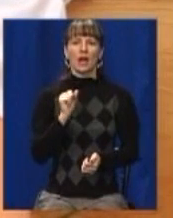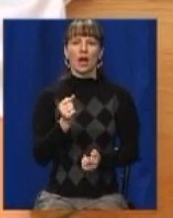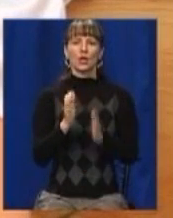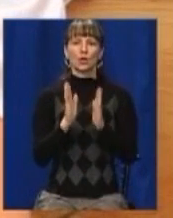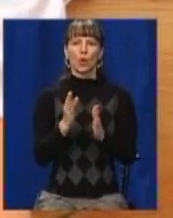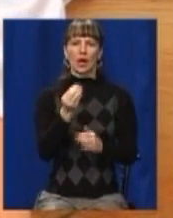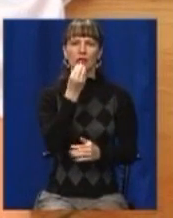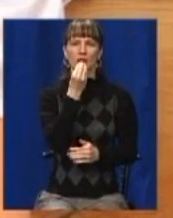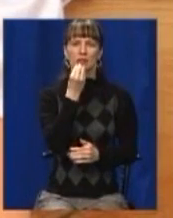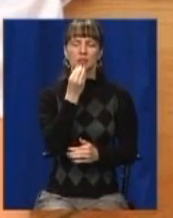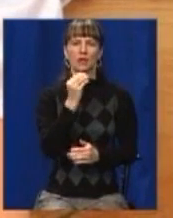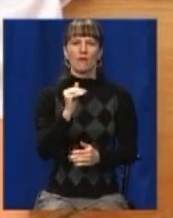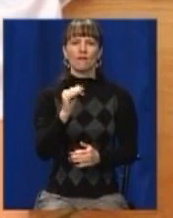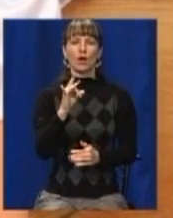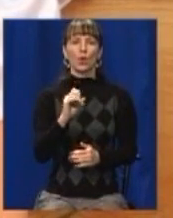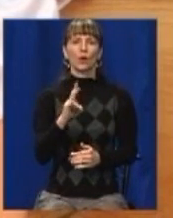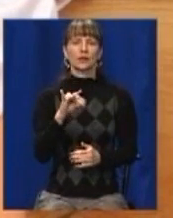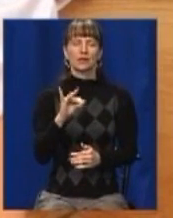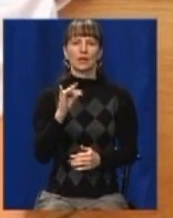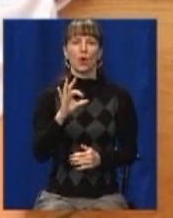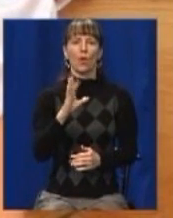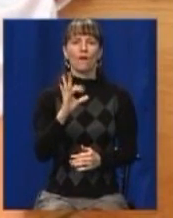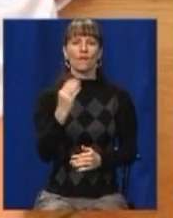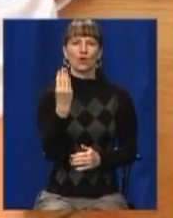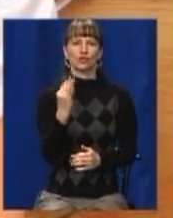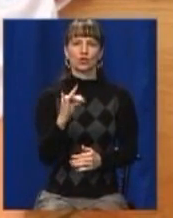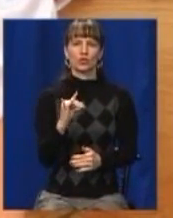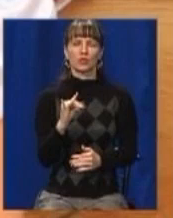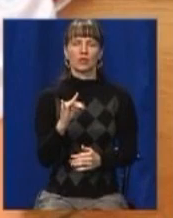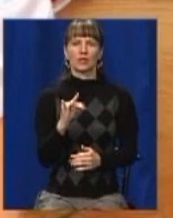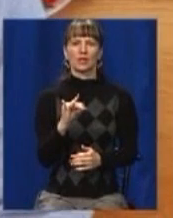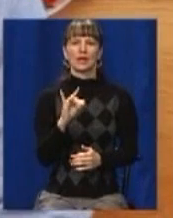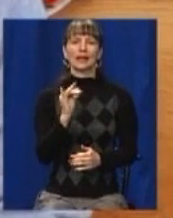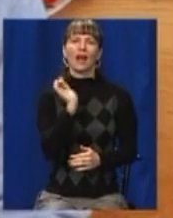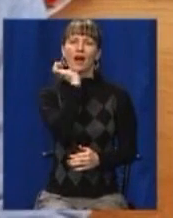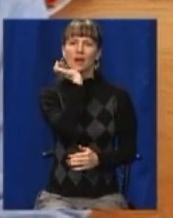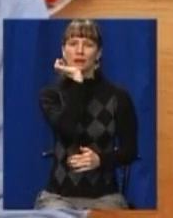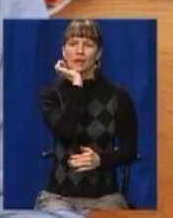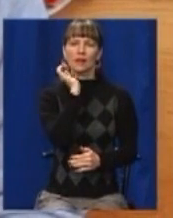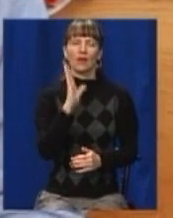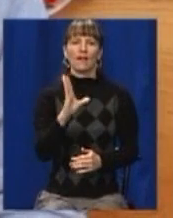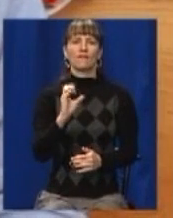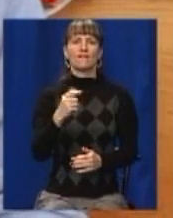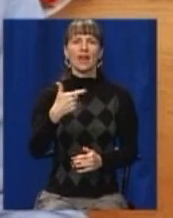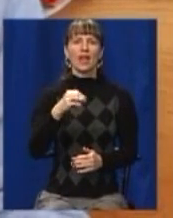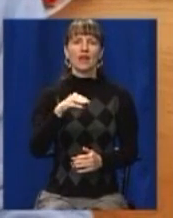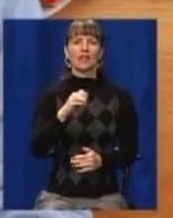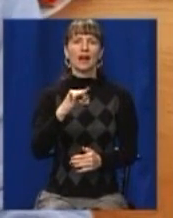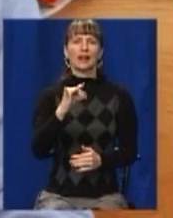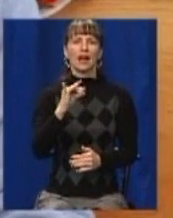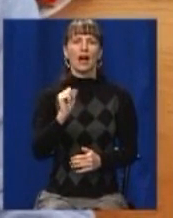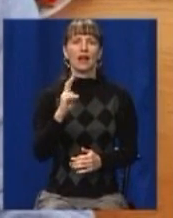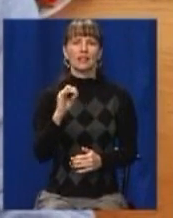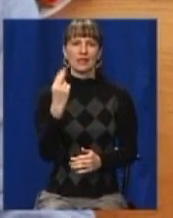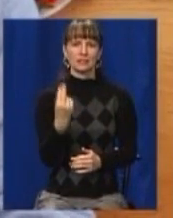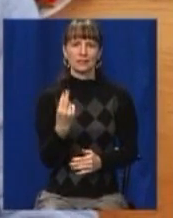ест всякие фрукты и овощи, и бобы, и орешки. Вегетарианец, который вообще